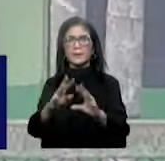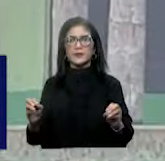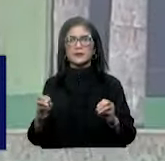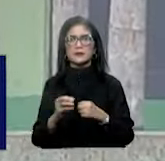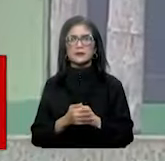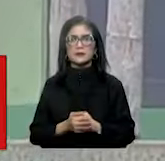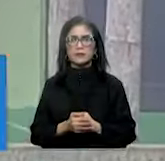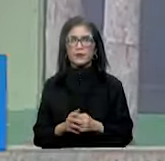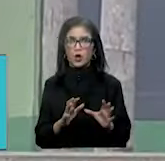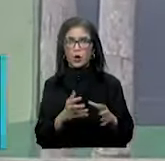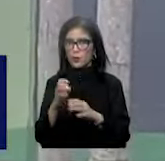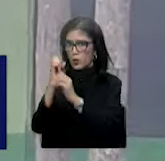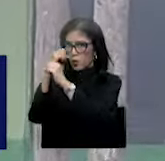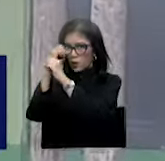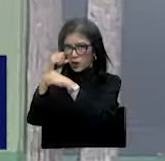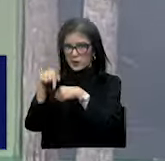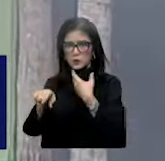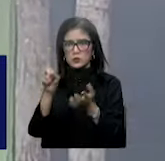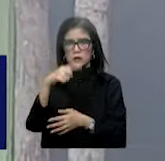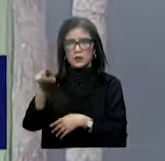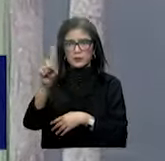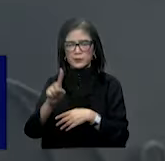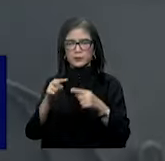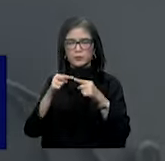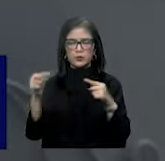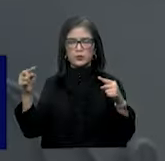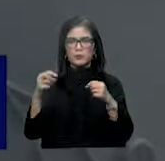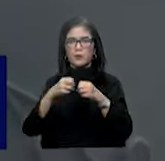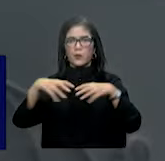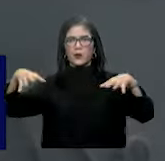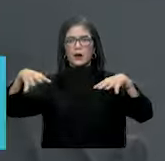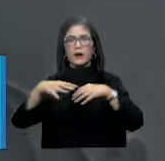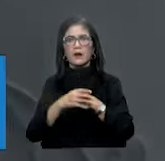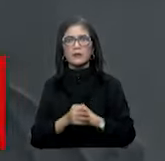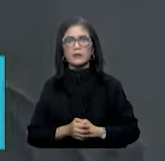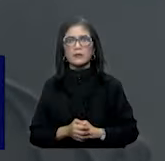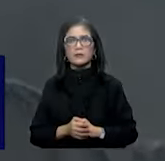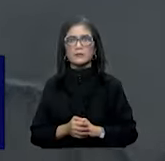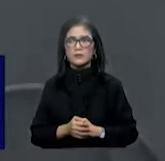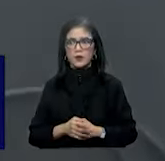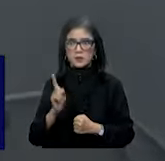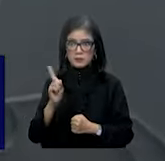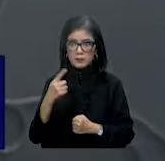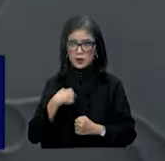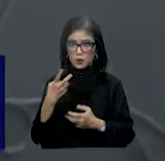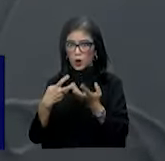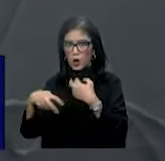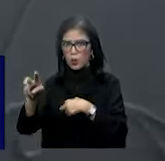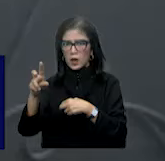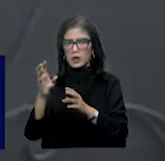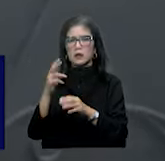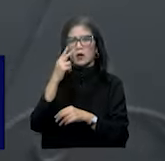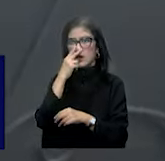ruang laboratorium diduga akibat korsleting listrik. Api udah langsung saya keluar dari ruang itu, ya mau deket ya apinya. Dia dari lab laboratorium? Dari